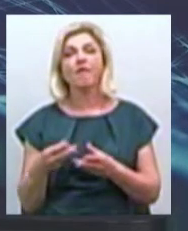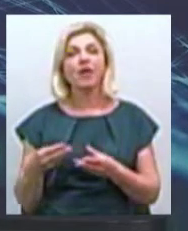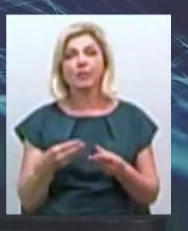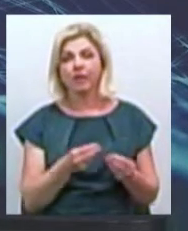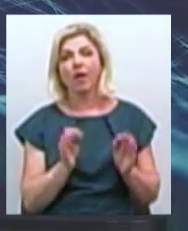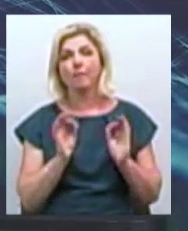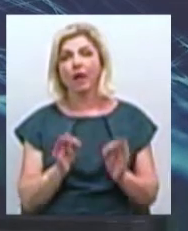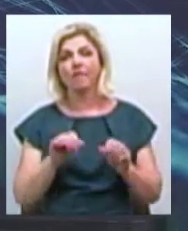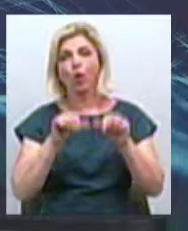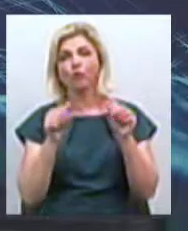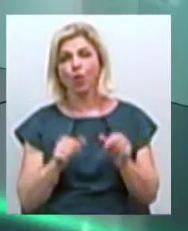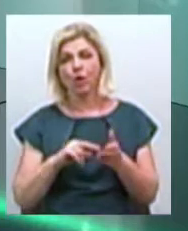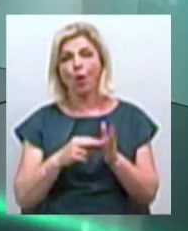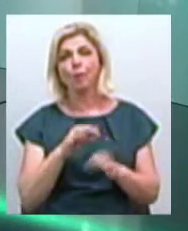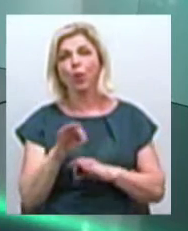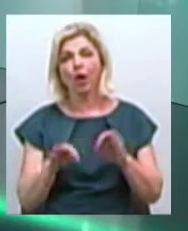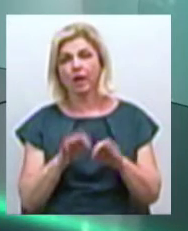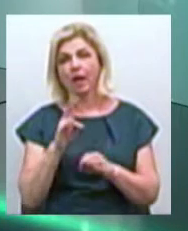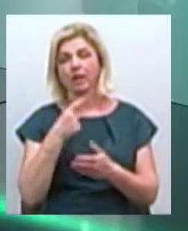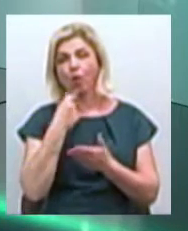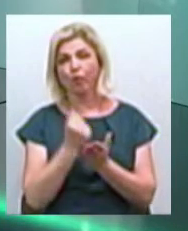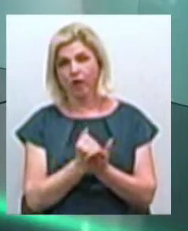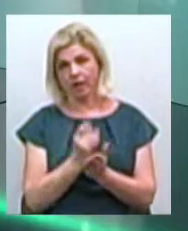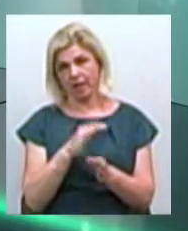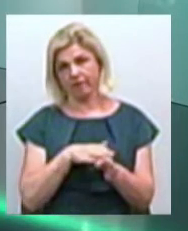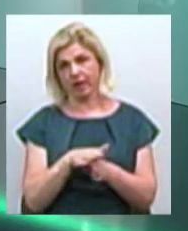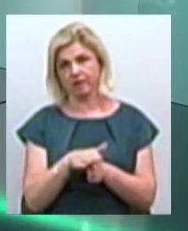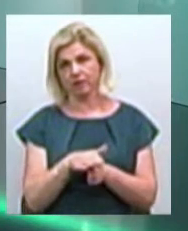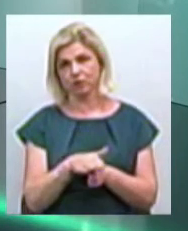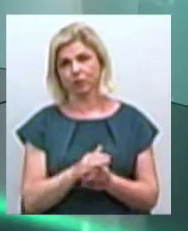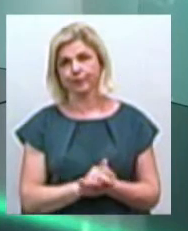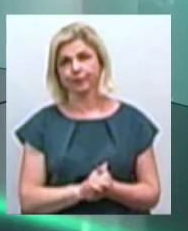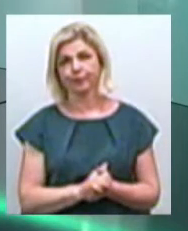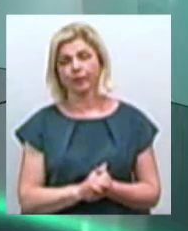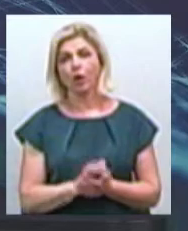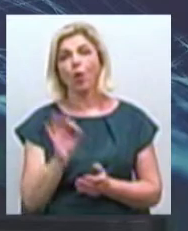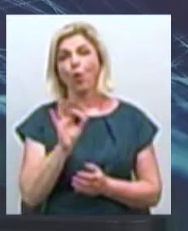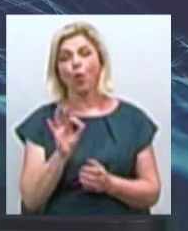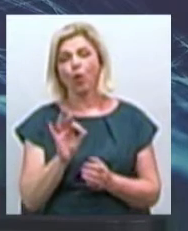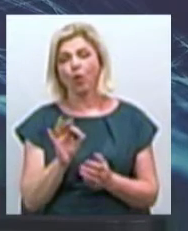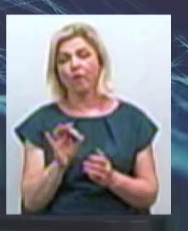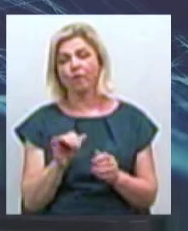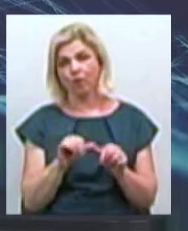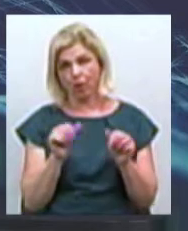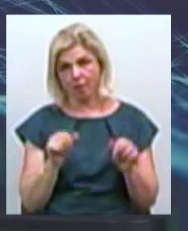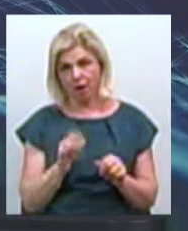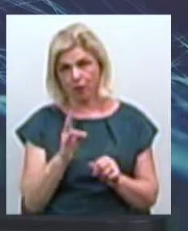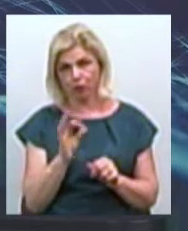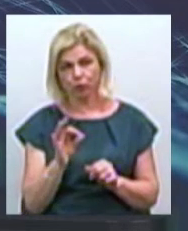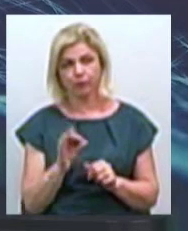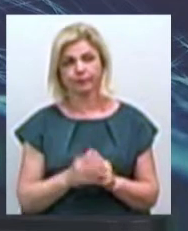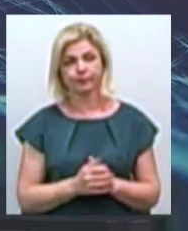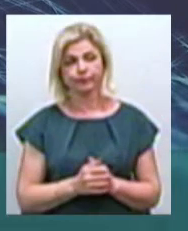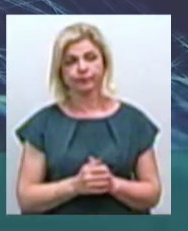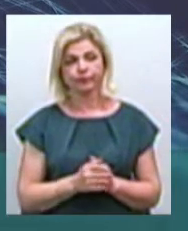правильність оформлення проєкту на його схвалення та реалізацію? Ну, щодо формальних таки, да, формальне ви маєте на